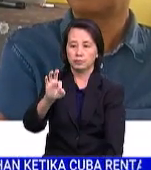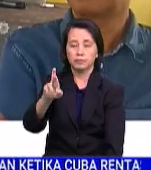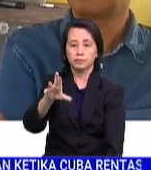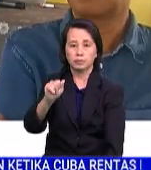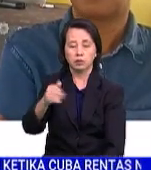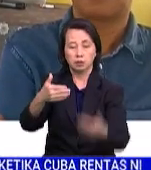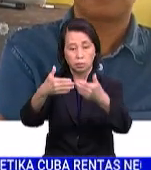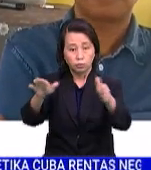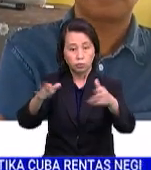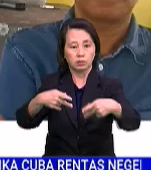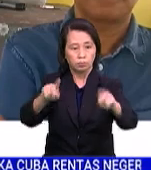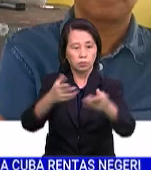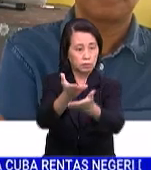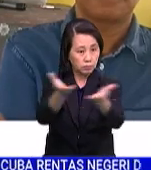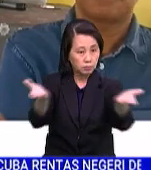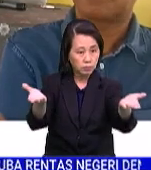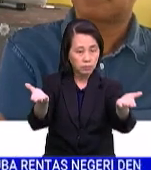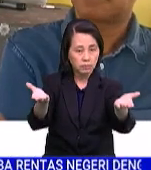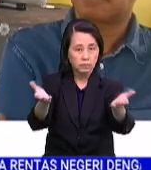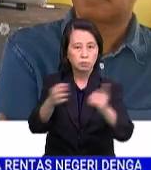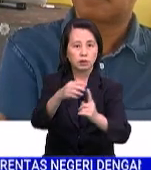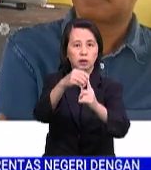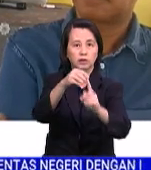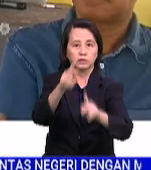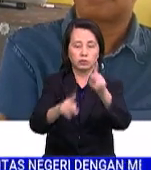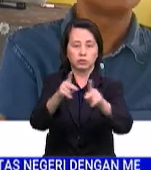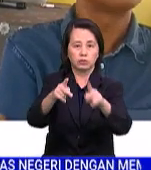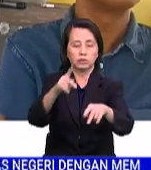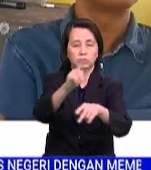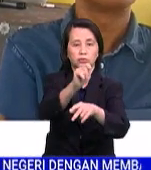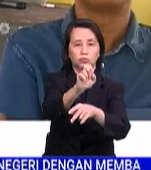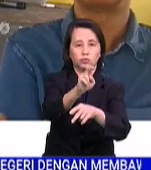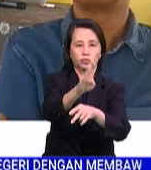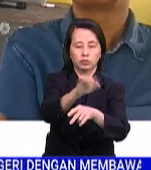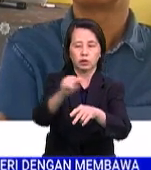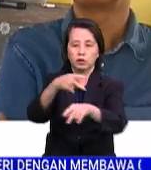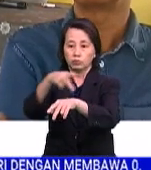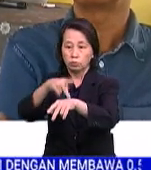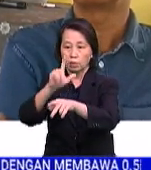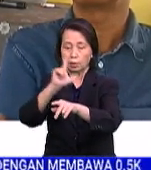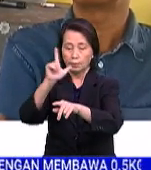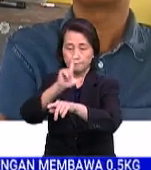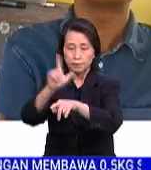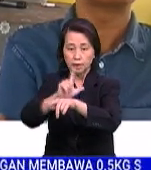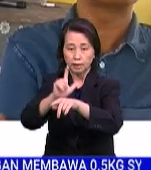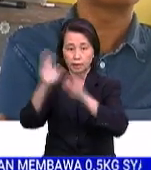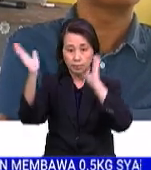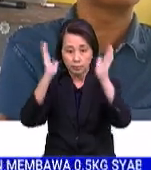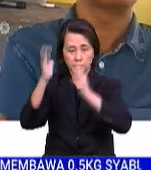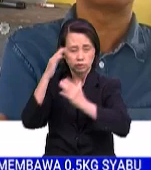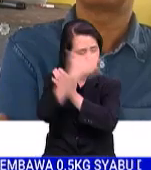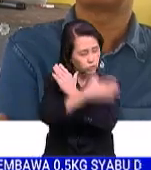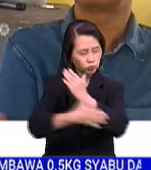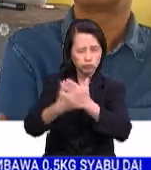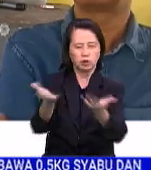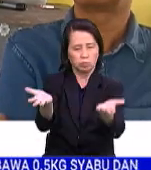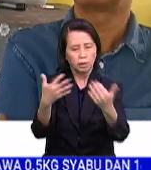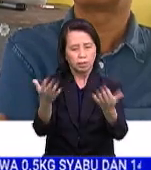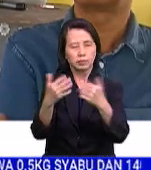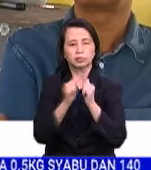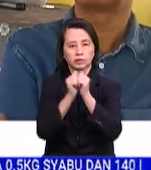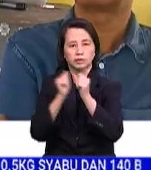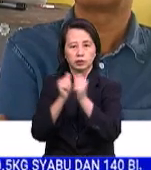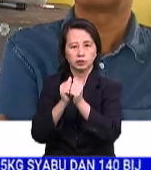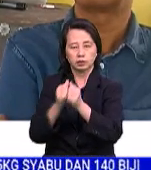membuka peluang kepada khususnya penduduk Pulau Tubuh, Pulau Langkawi dan seluruh Malaysia untuk bersama-sama dengan